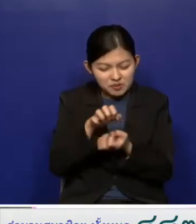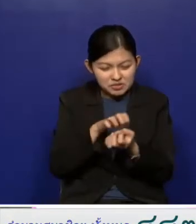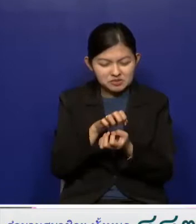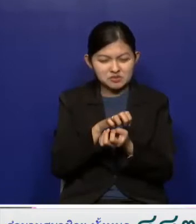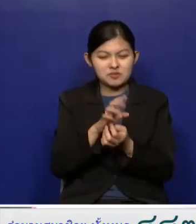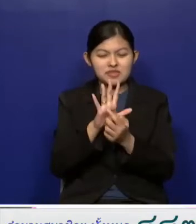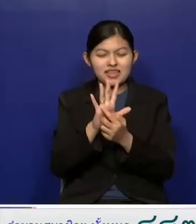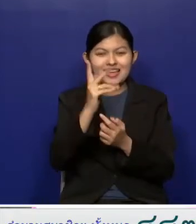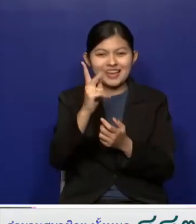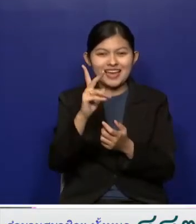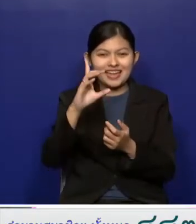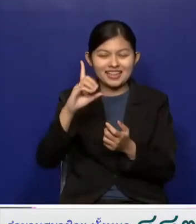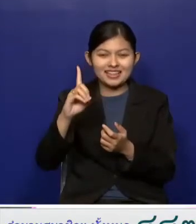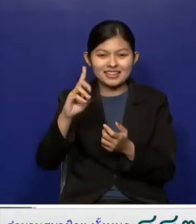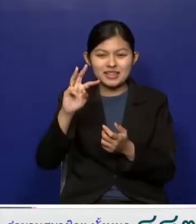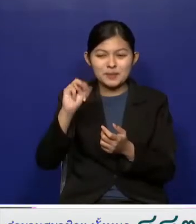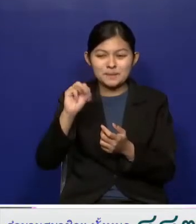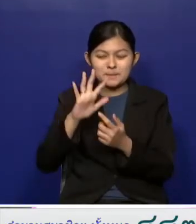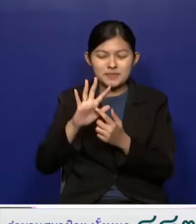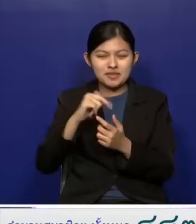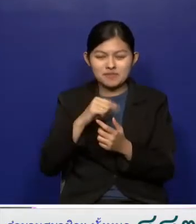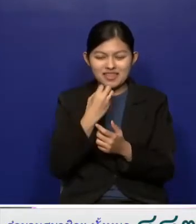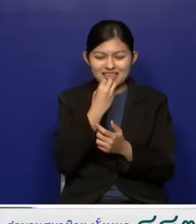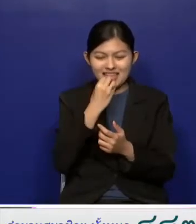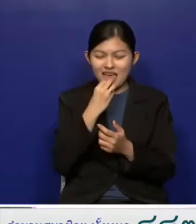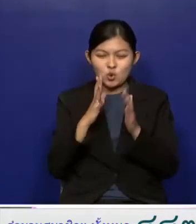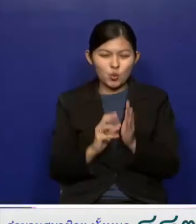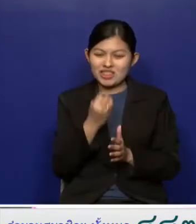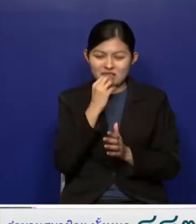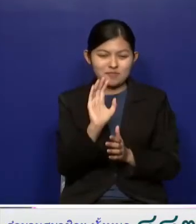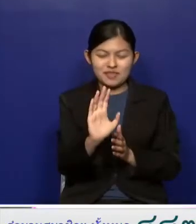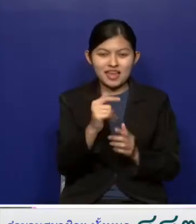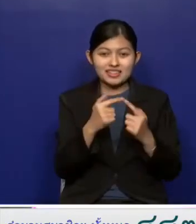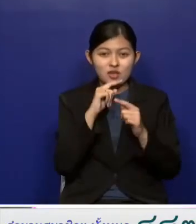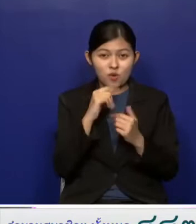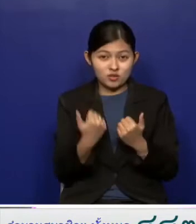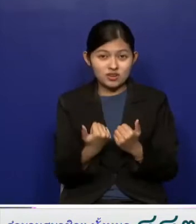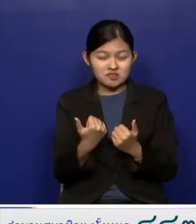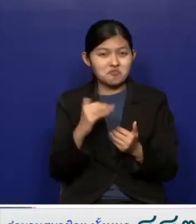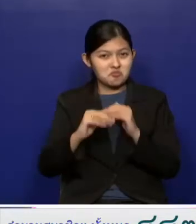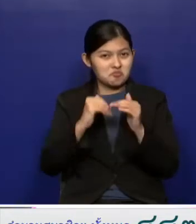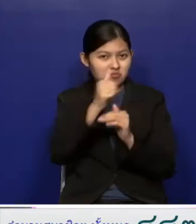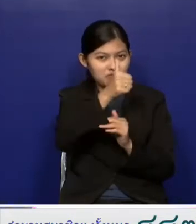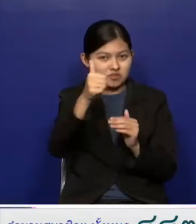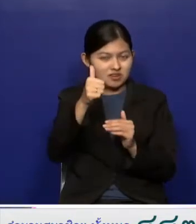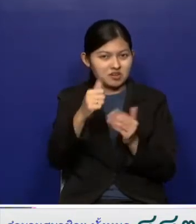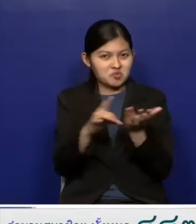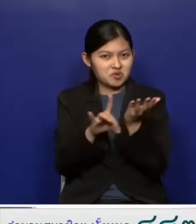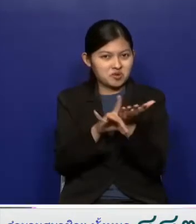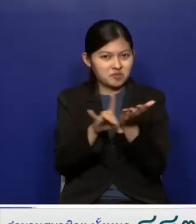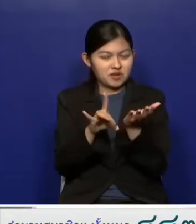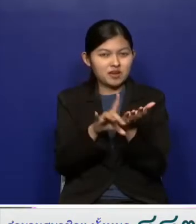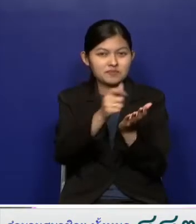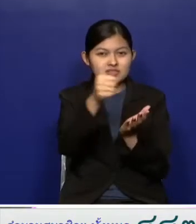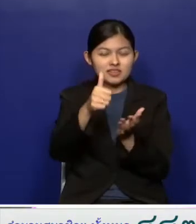นำมาเป็นอาหารของคนก็นำไปผลิตเป็นเอทานอลปรากฏว่าปัจจุบันได้ผลดีก็มีการ